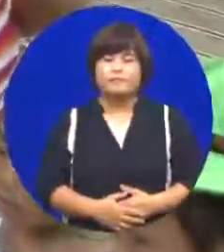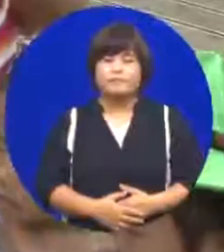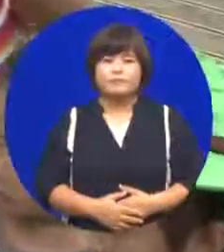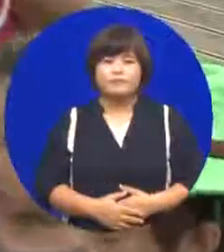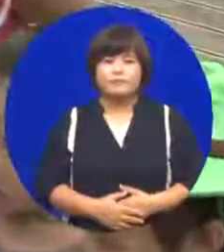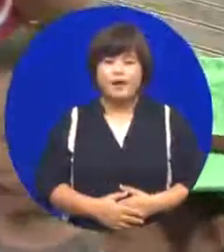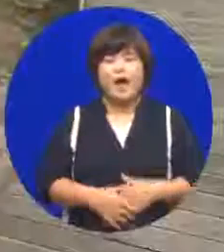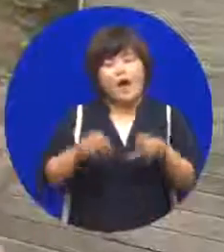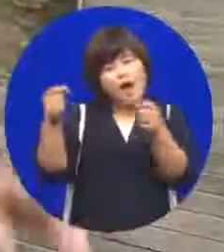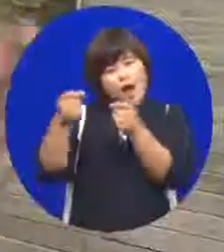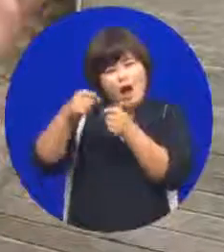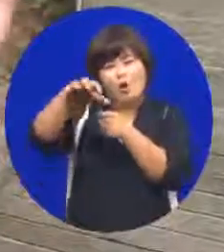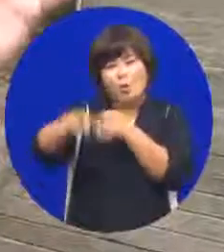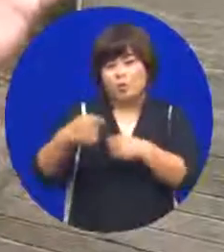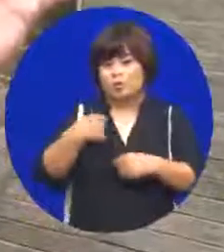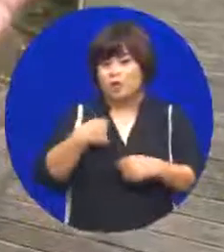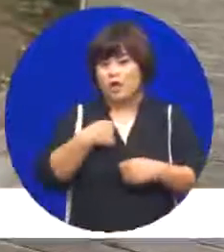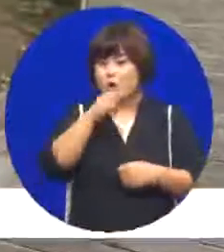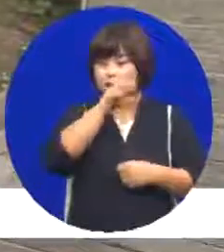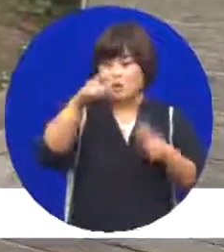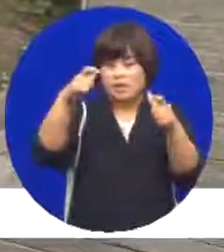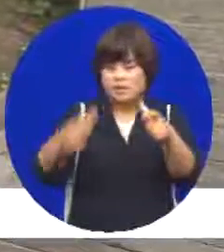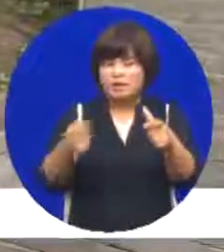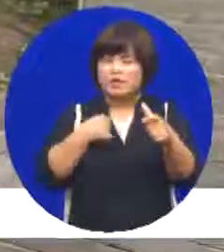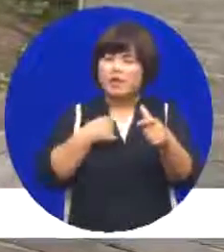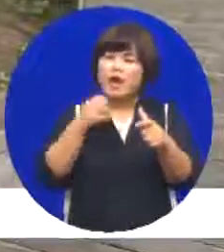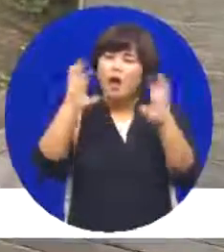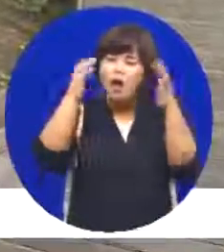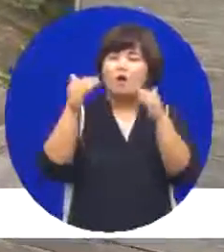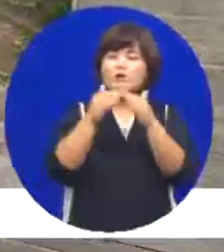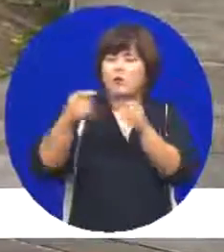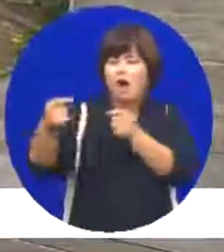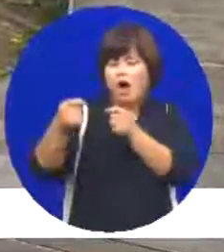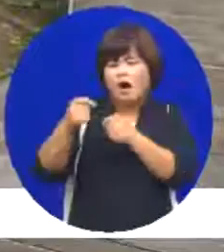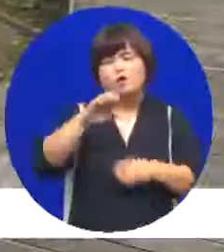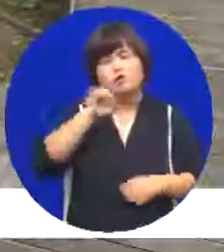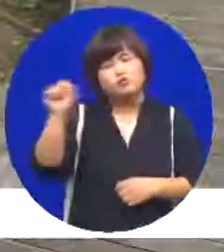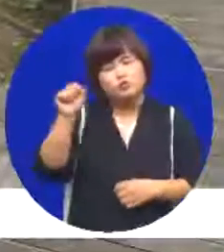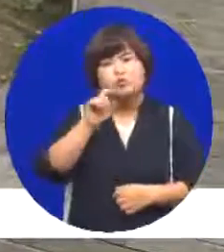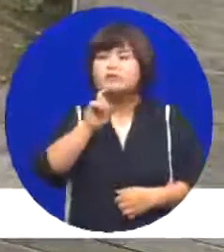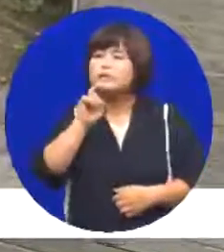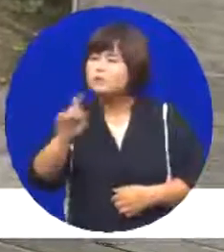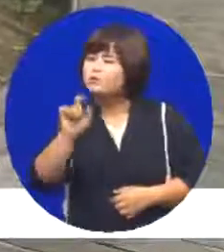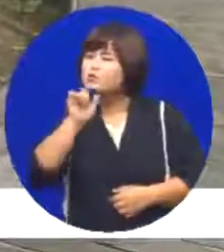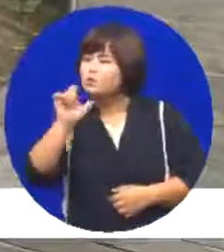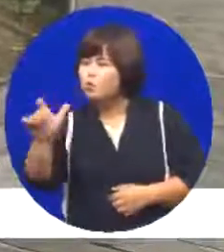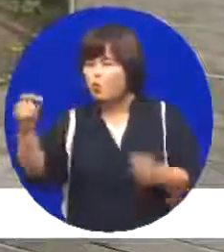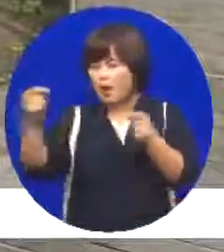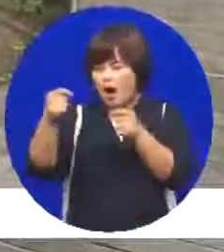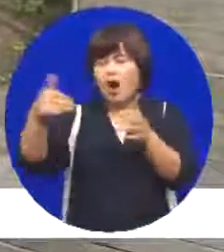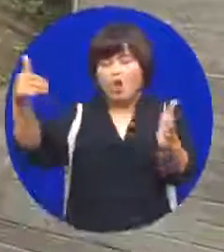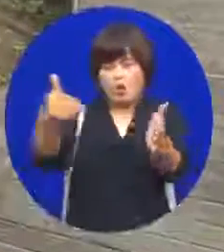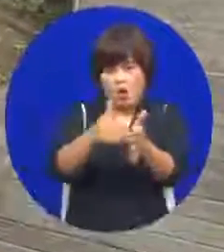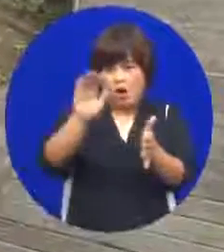있습니다. 그 가까운 지역에 저희 용인에 이렇게 저희 어린이집에서 금방 차 타고 한